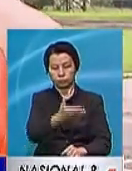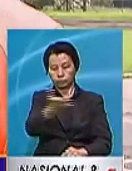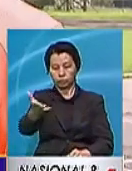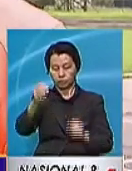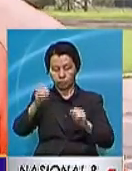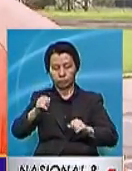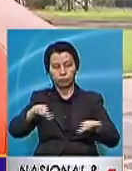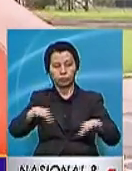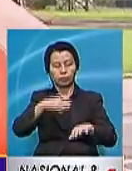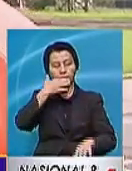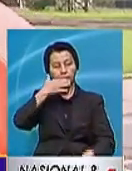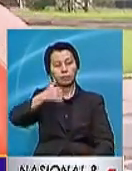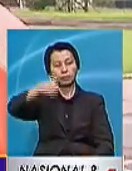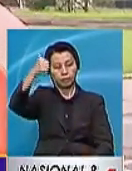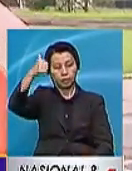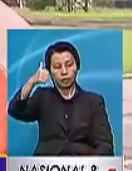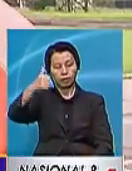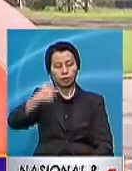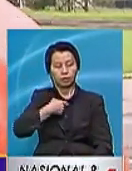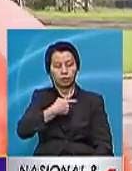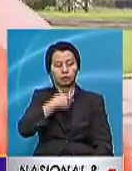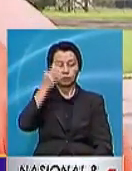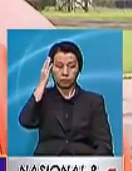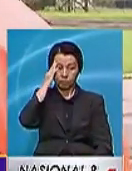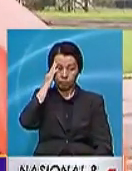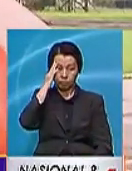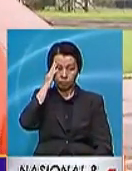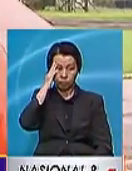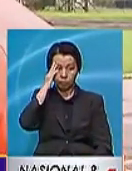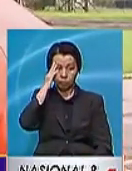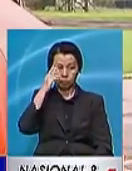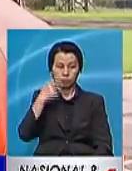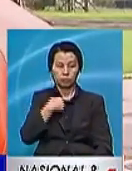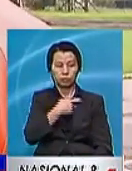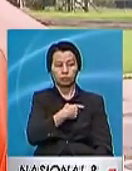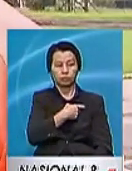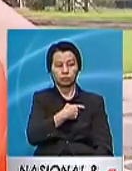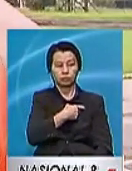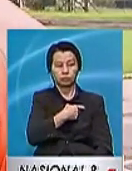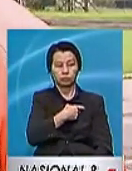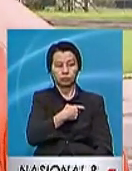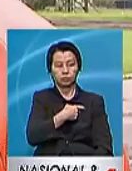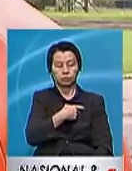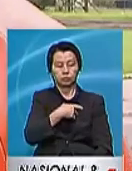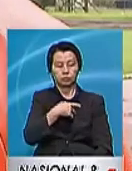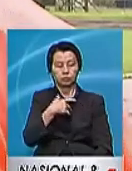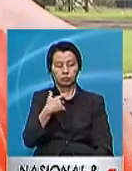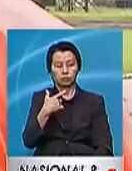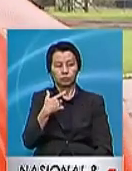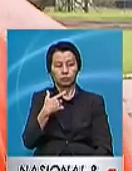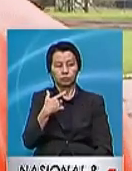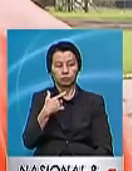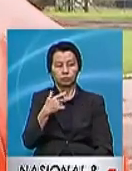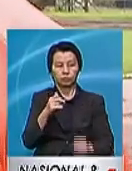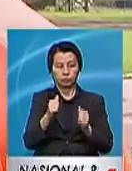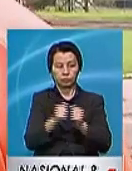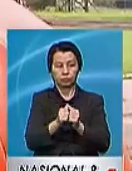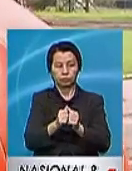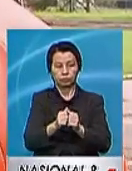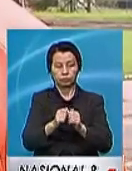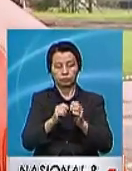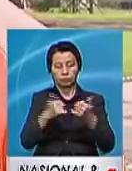terik kita tahu yang keeper ni Land form